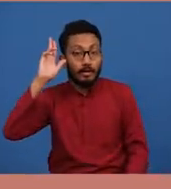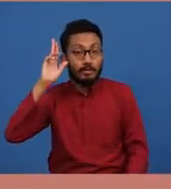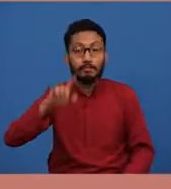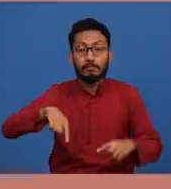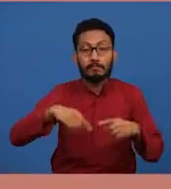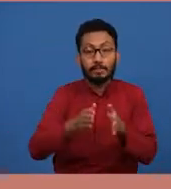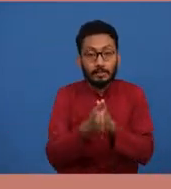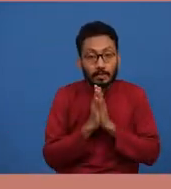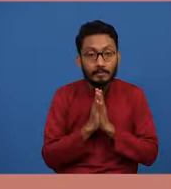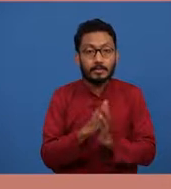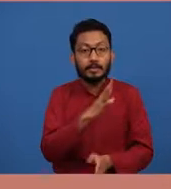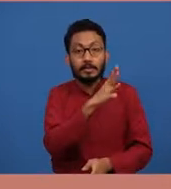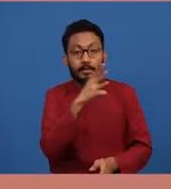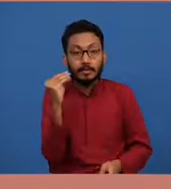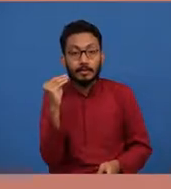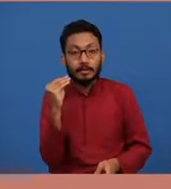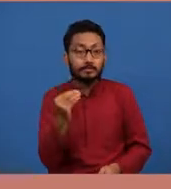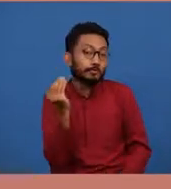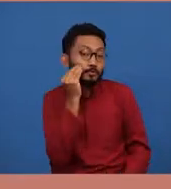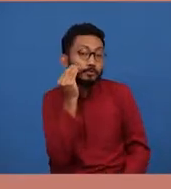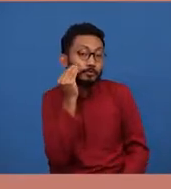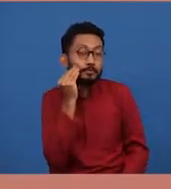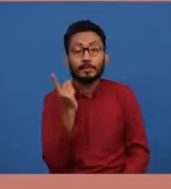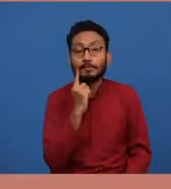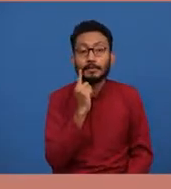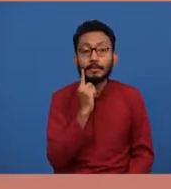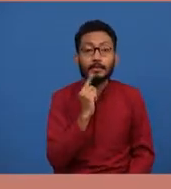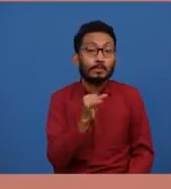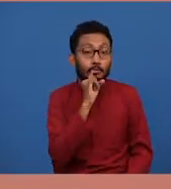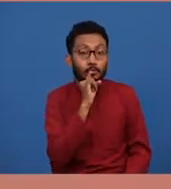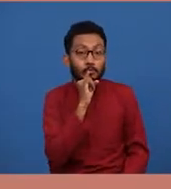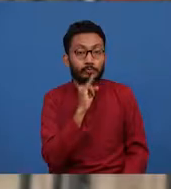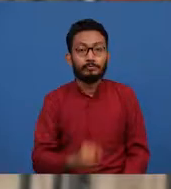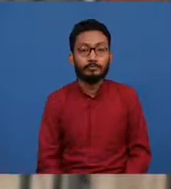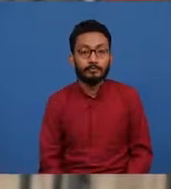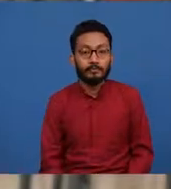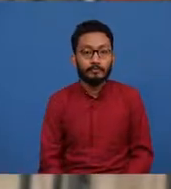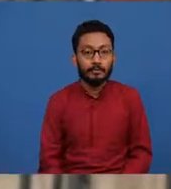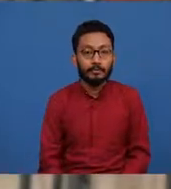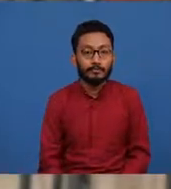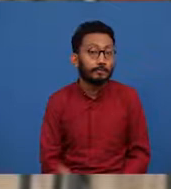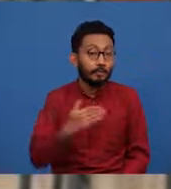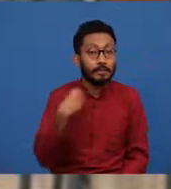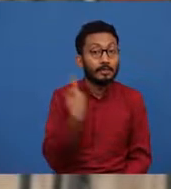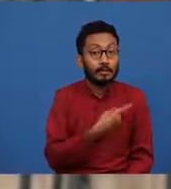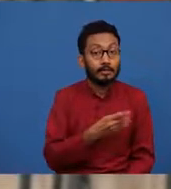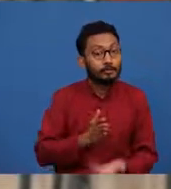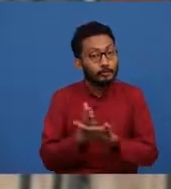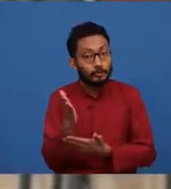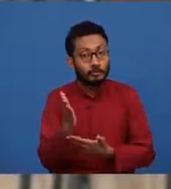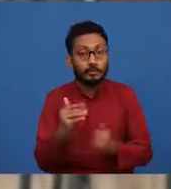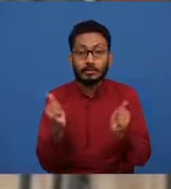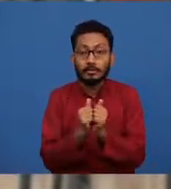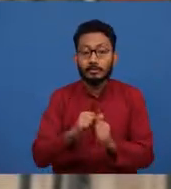bersalam dan mencium pipi ibunya. Mari kita teruskan dengan